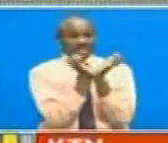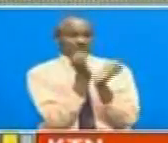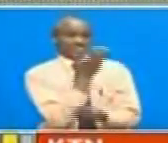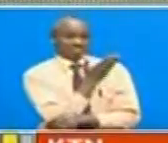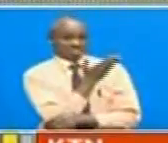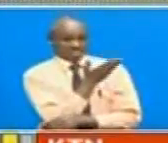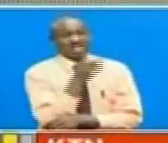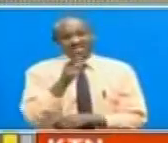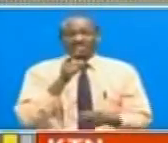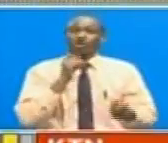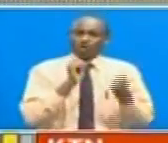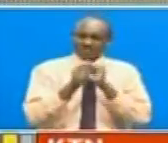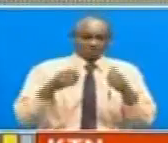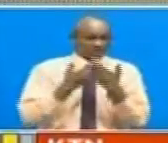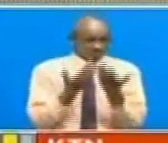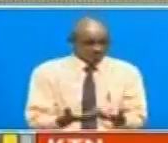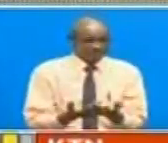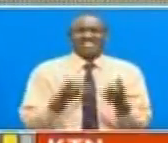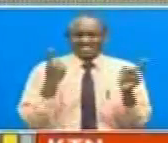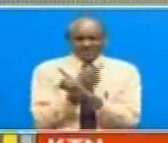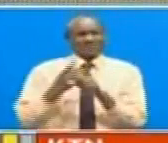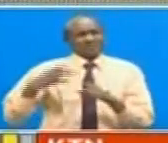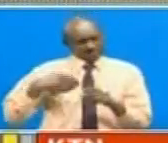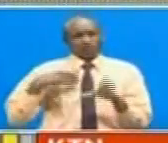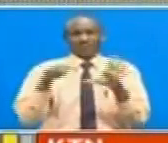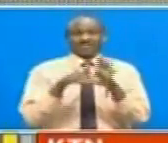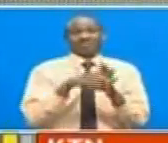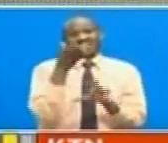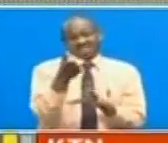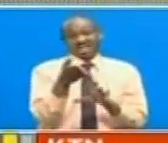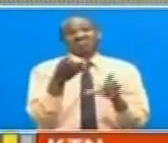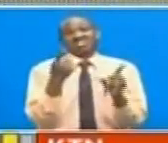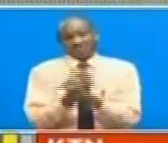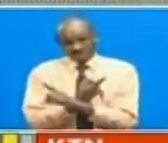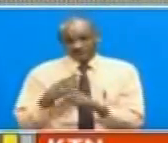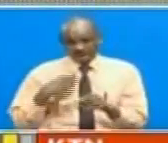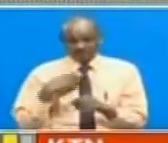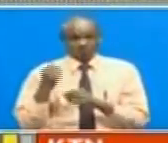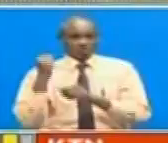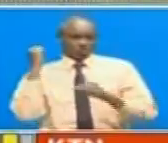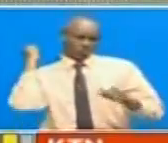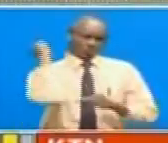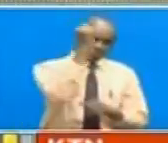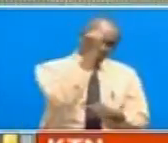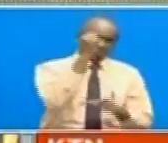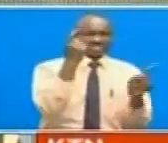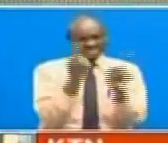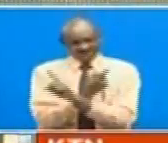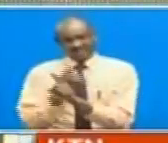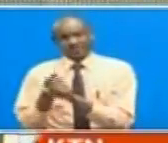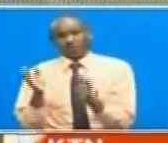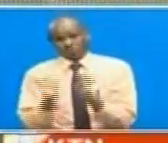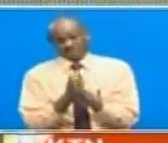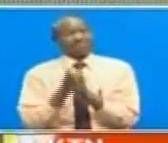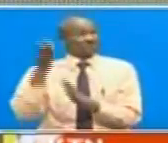Nairobi. Mashindano ya mwaka huu yamewavutia washiriki wengi wa michezo ya viwanja kama vile urushaji wa mikuki ikilinganishwa